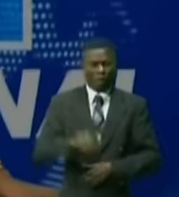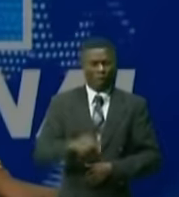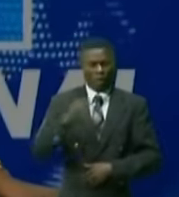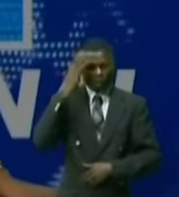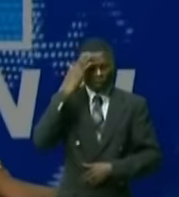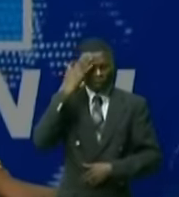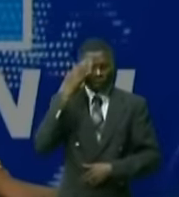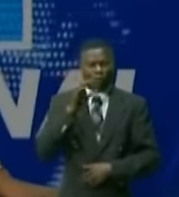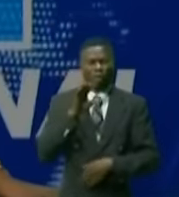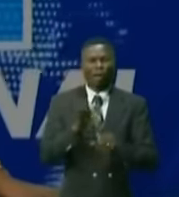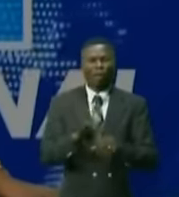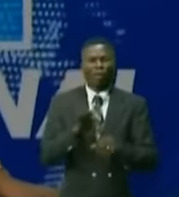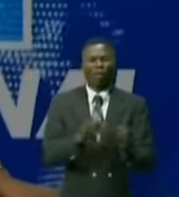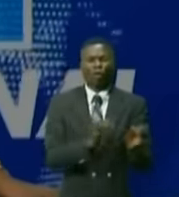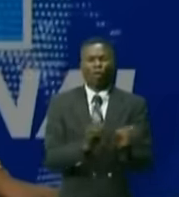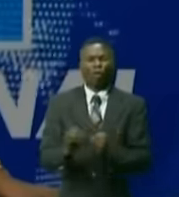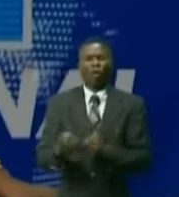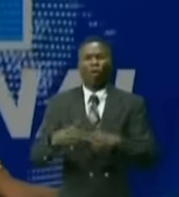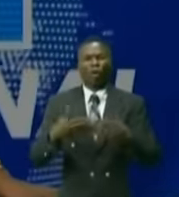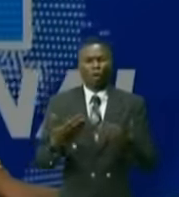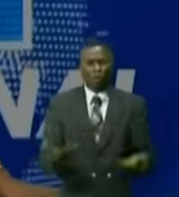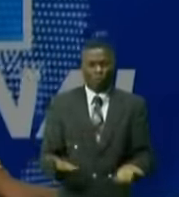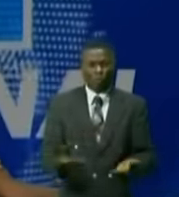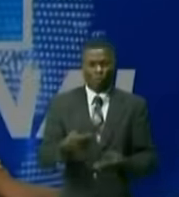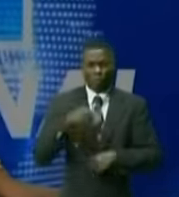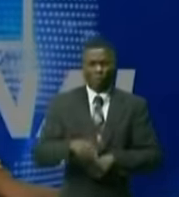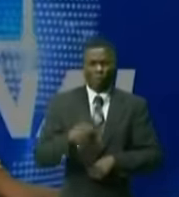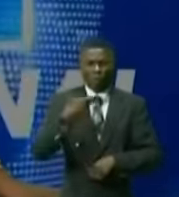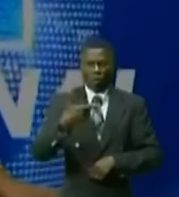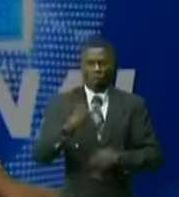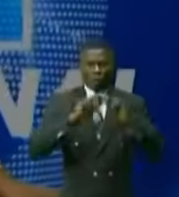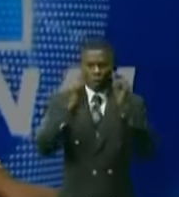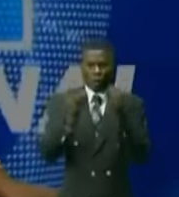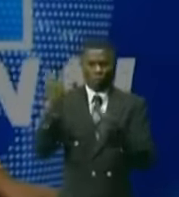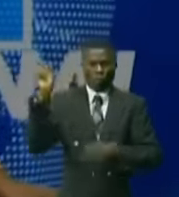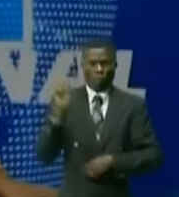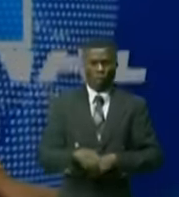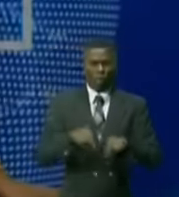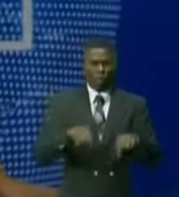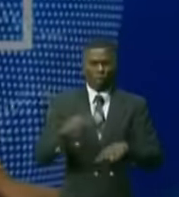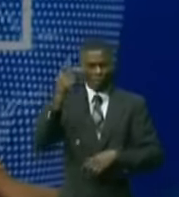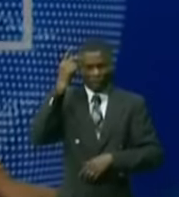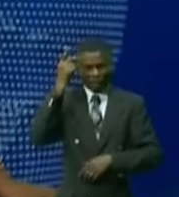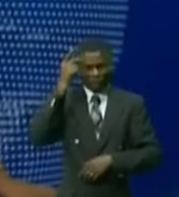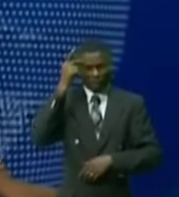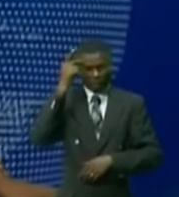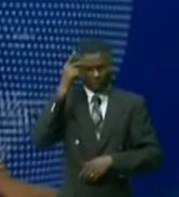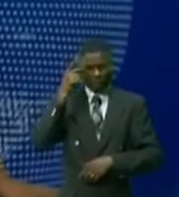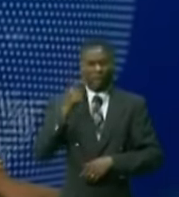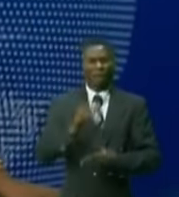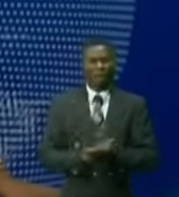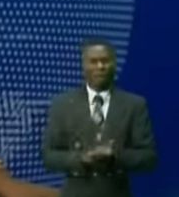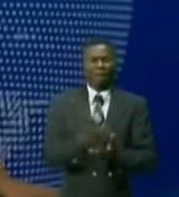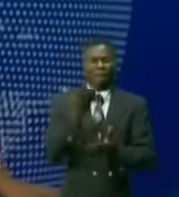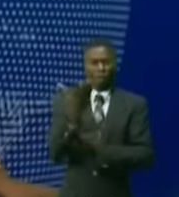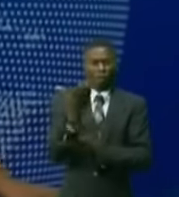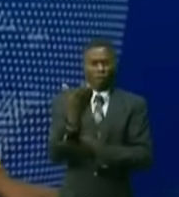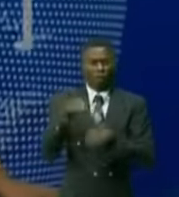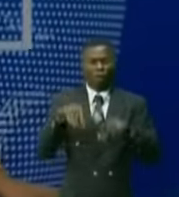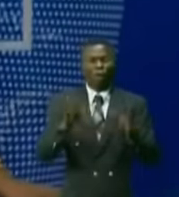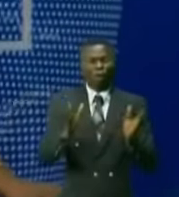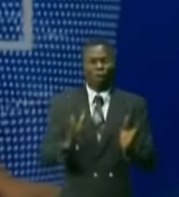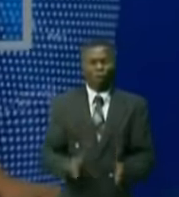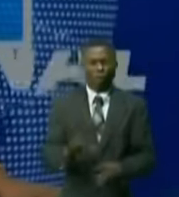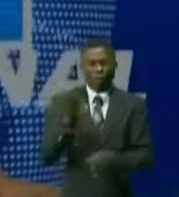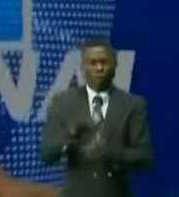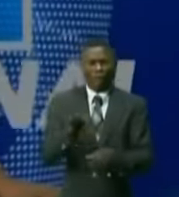du déroulement du processus électoral en cours. Ce mardi, cette mission est arrivée à Kinshasa. Elle lance également un appel aux Congolais